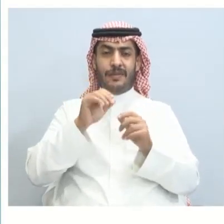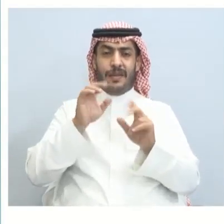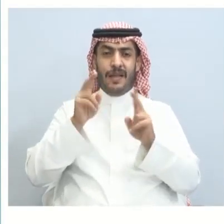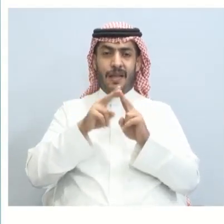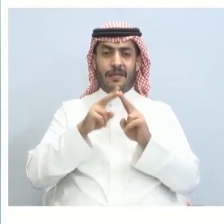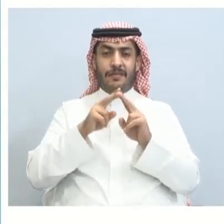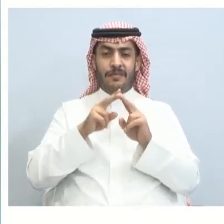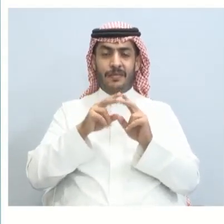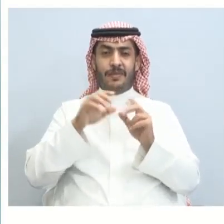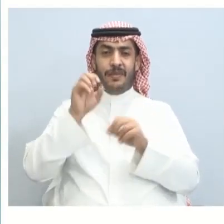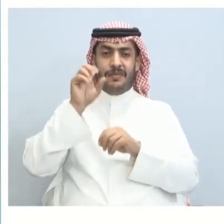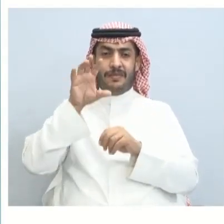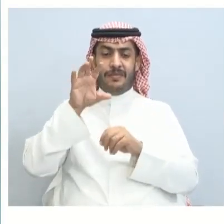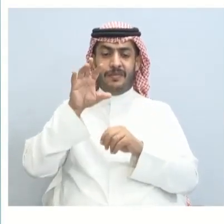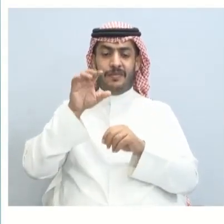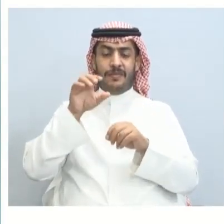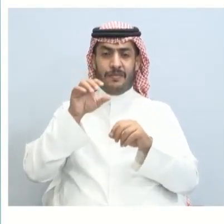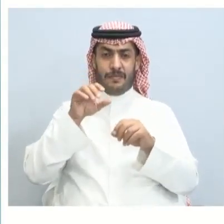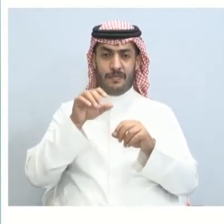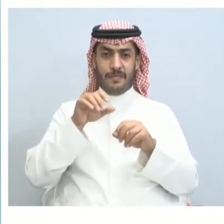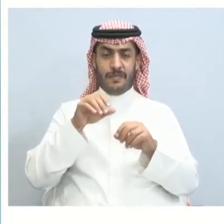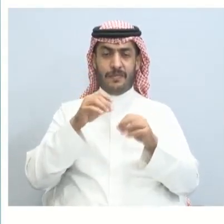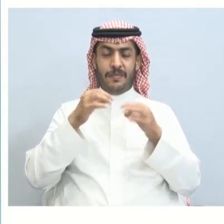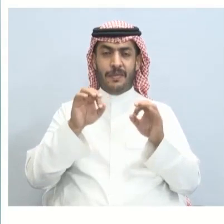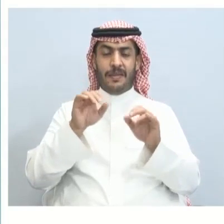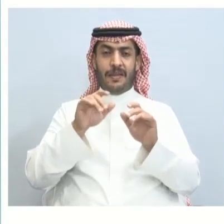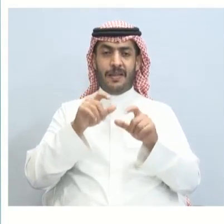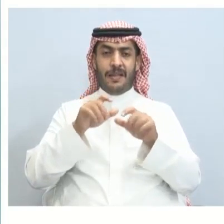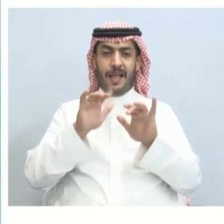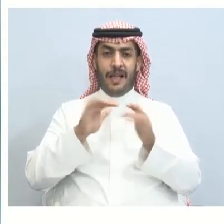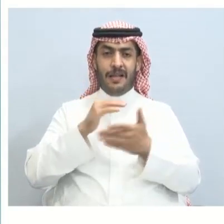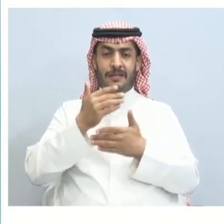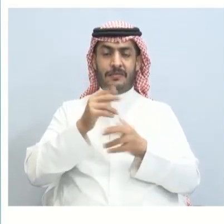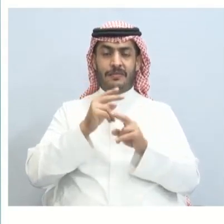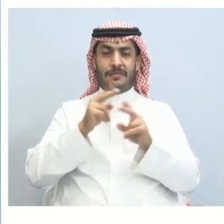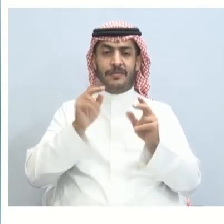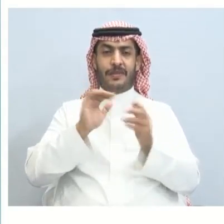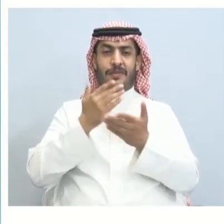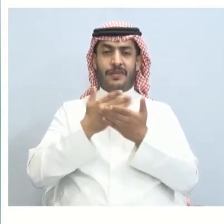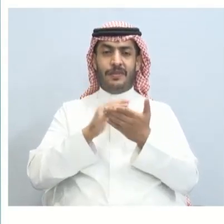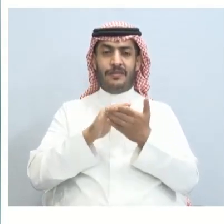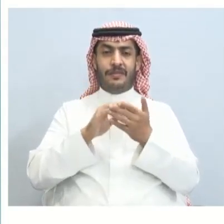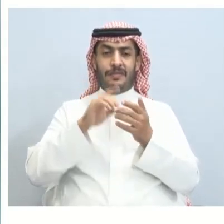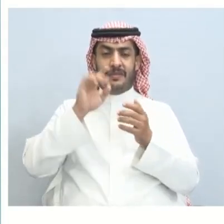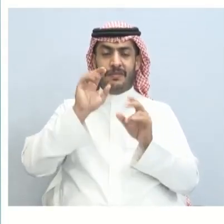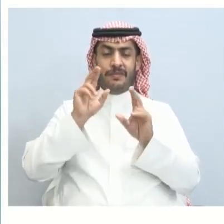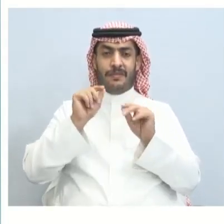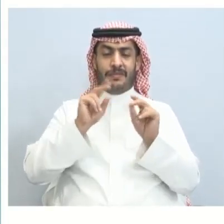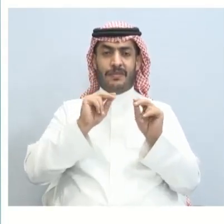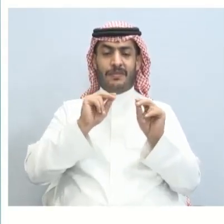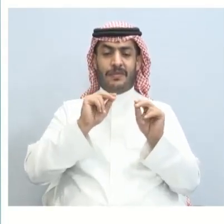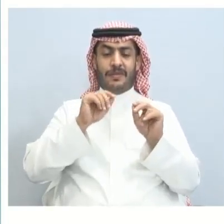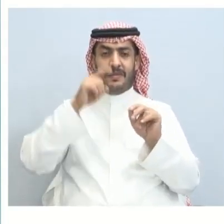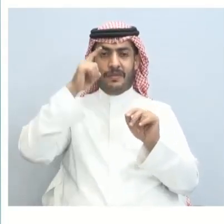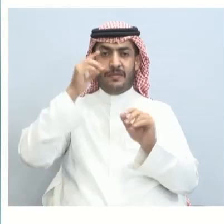اجهزه شاشات قد يكون قد يكون اجهزه حاسب قد يكون ادوات للترجمه اذا كان كما ذكرنا سابق قد